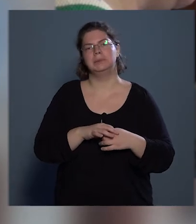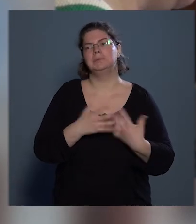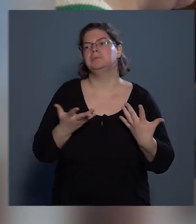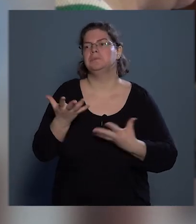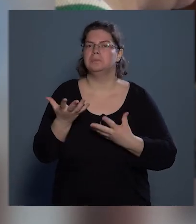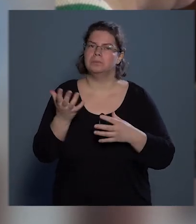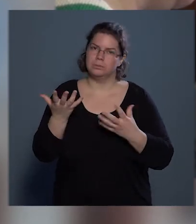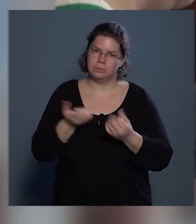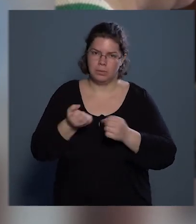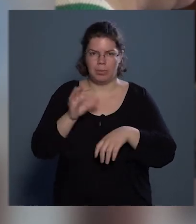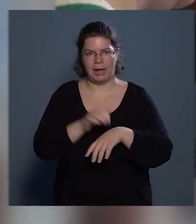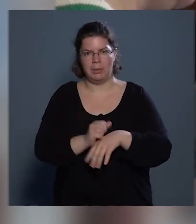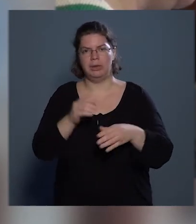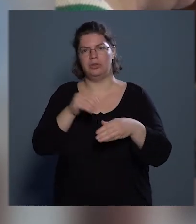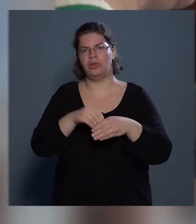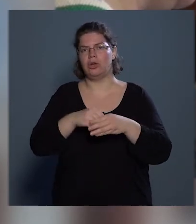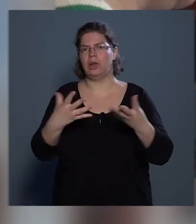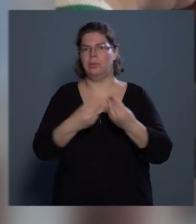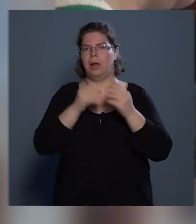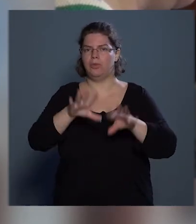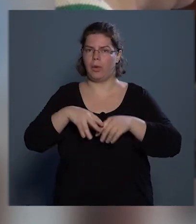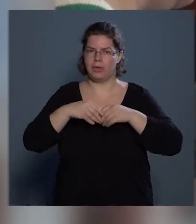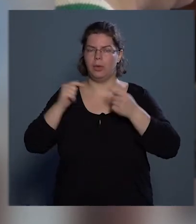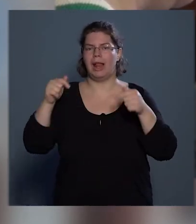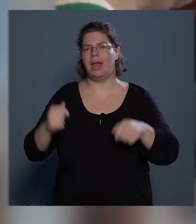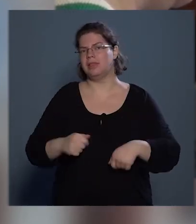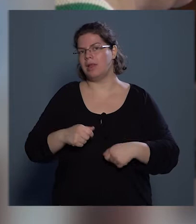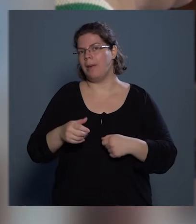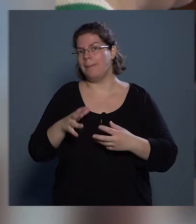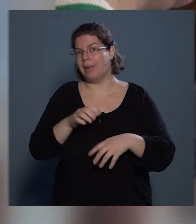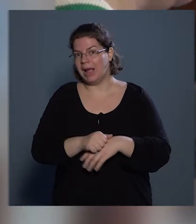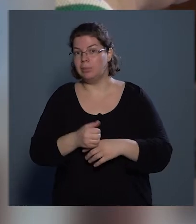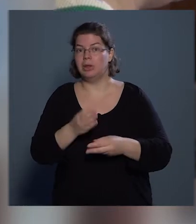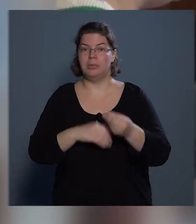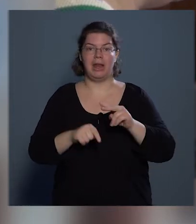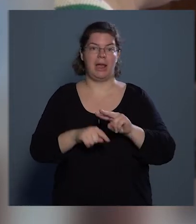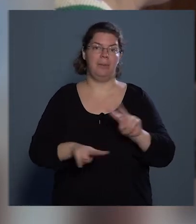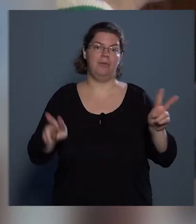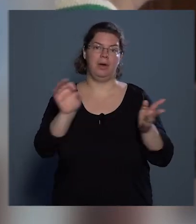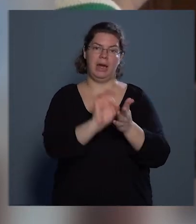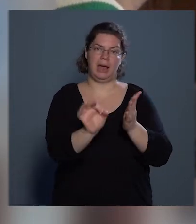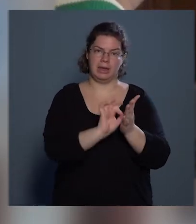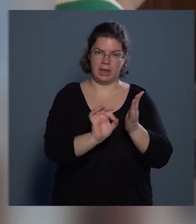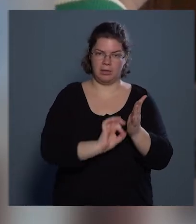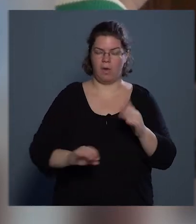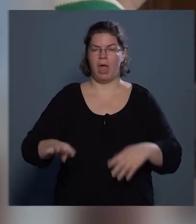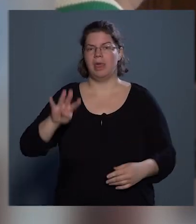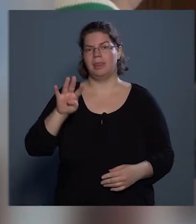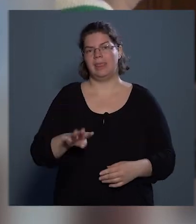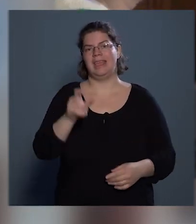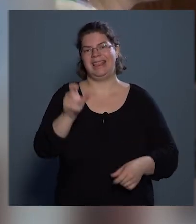megállapodás tartalommal fogadjuk el ezt a megállapodást, hiszen ebben le van írva, hogy a négy